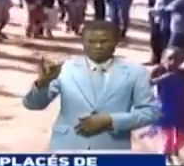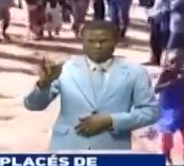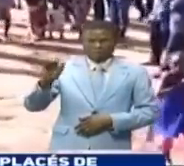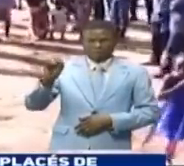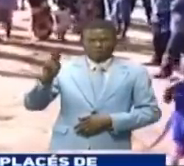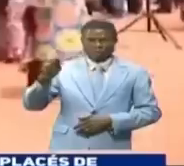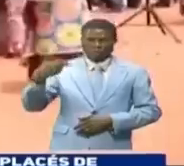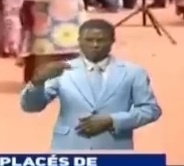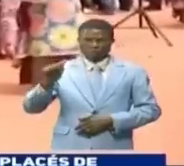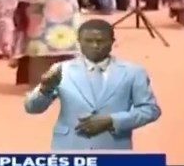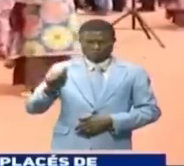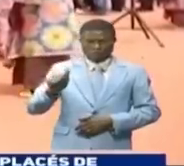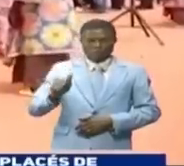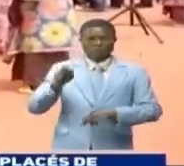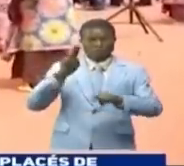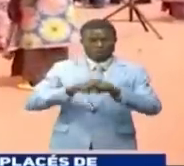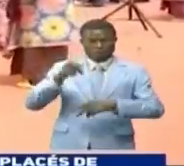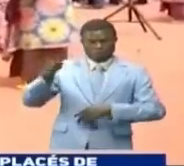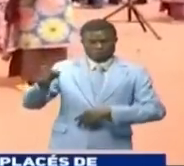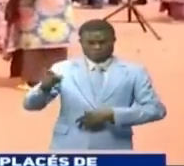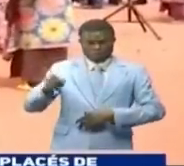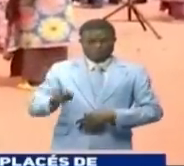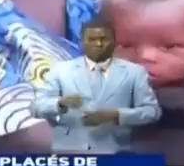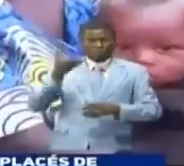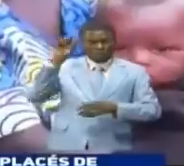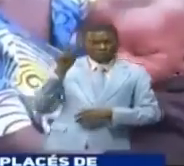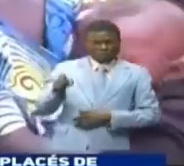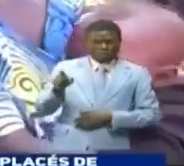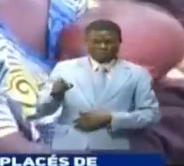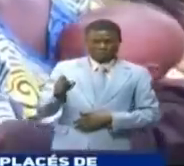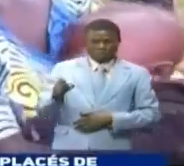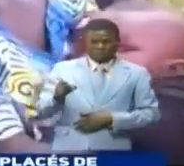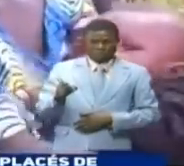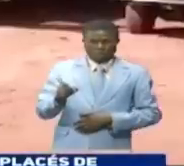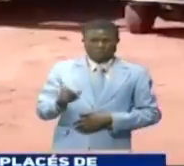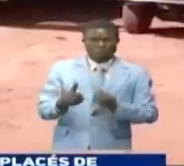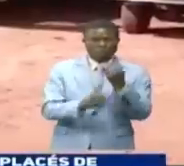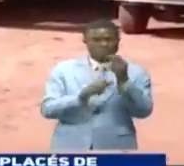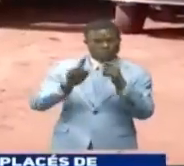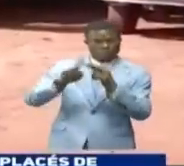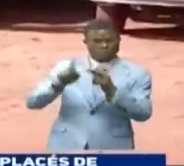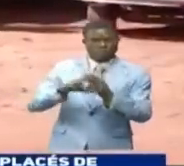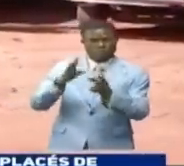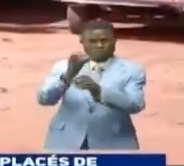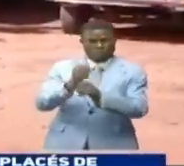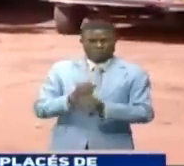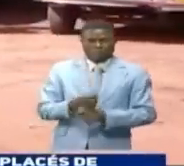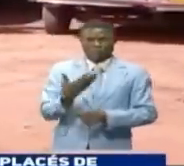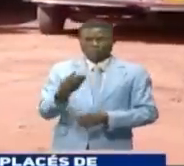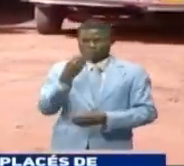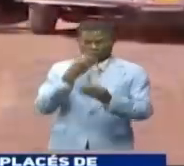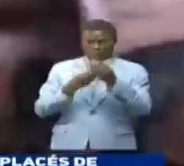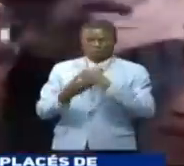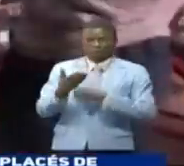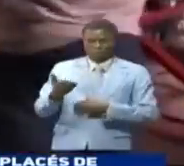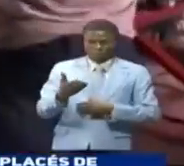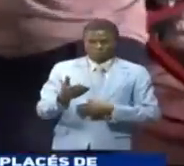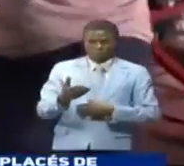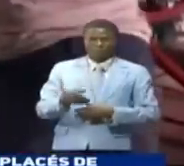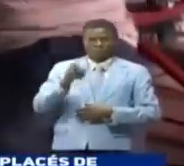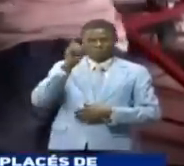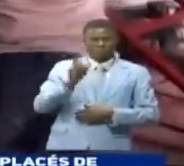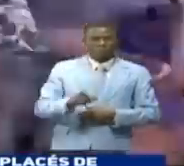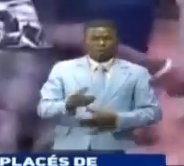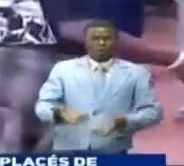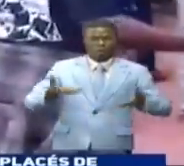de Lubero. Ici, à Kanyabayonga, ces déplacés ont reçu de l'assistance humanitaire, 100 tonnes de